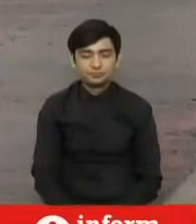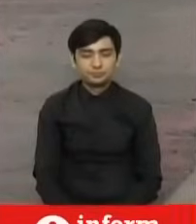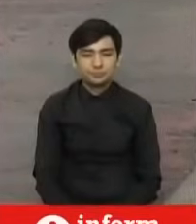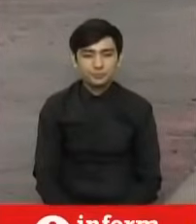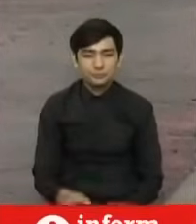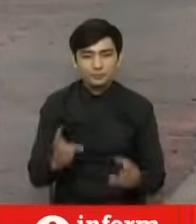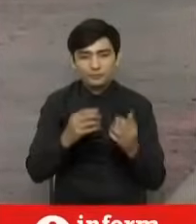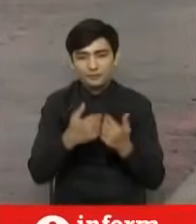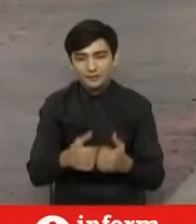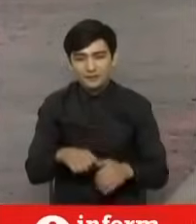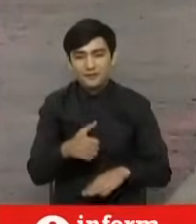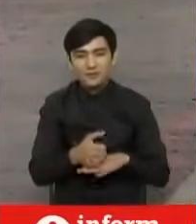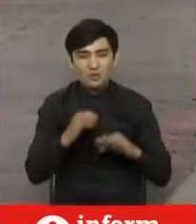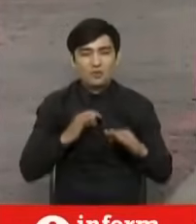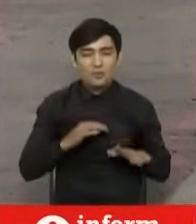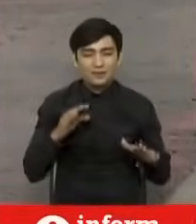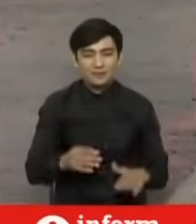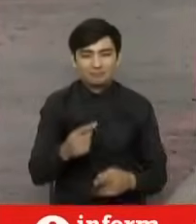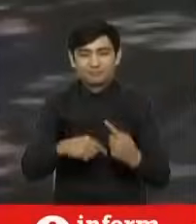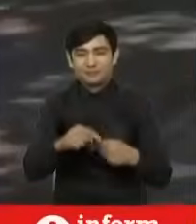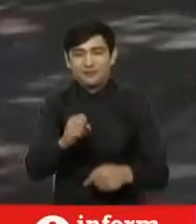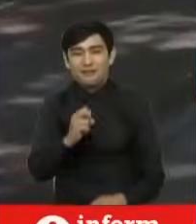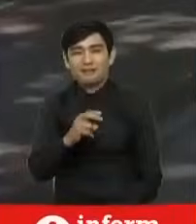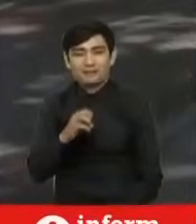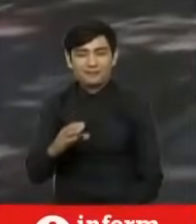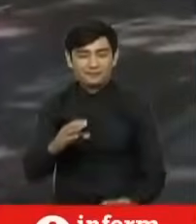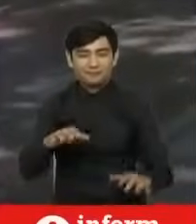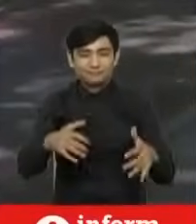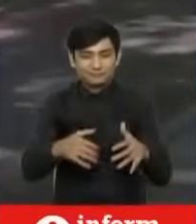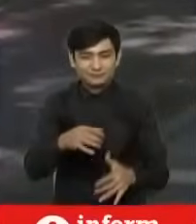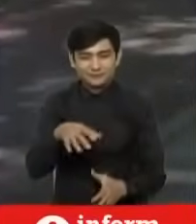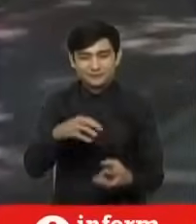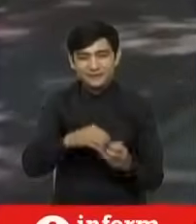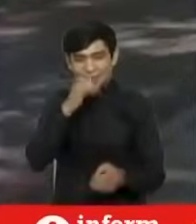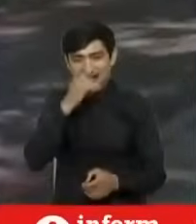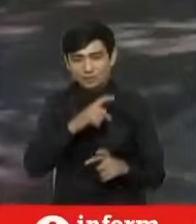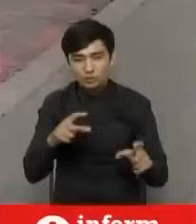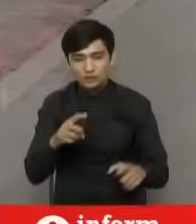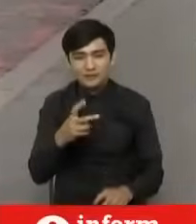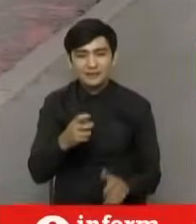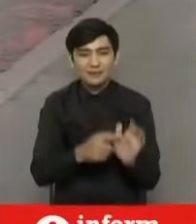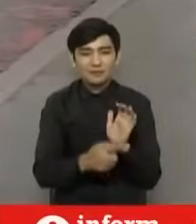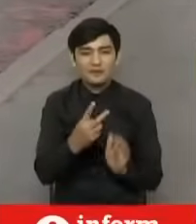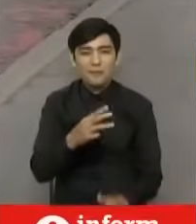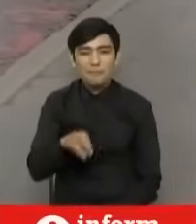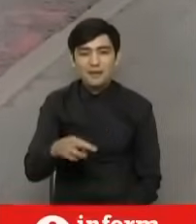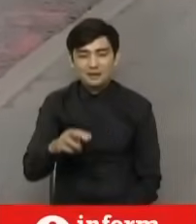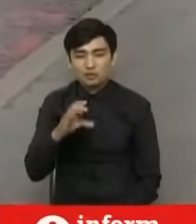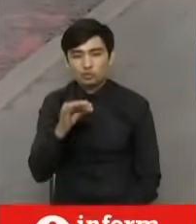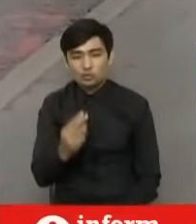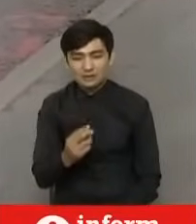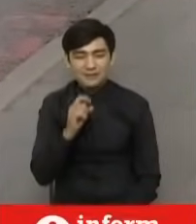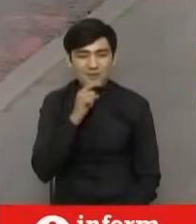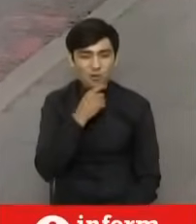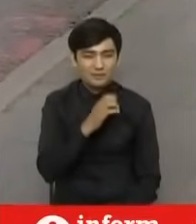По данным Генпрокуратуры, возвращенные активы пойдут во благо казахстанцам. 272 миллиарда намерены направить на социальную и